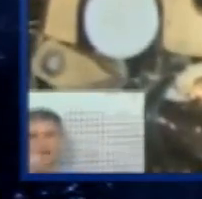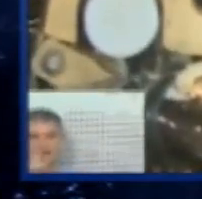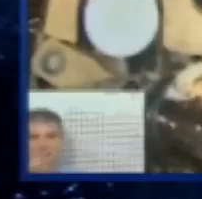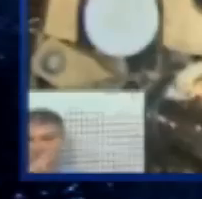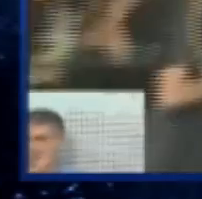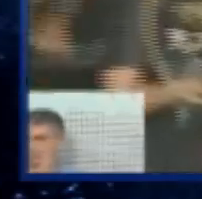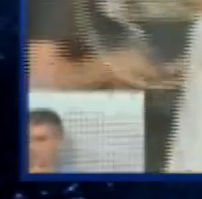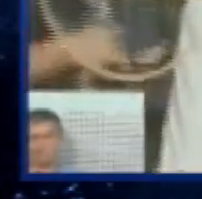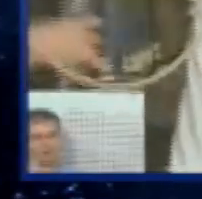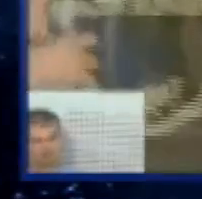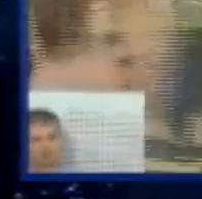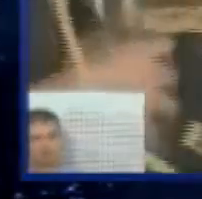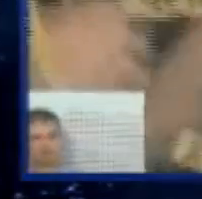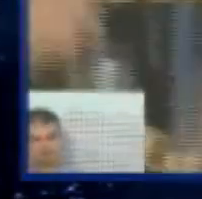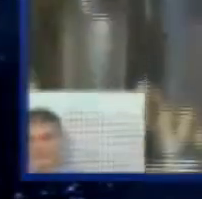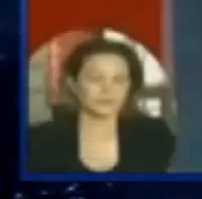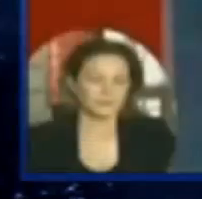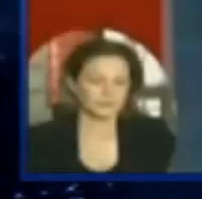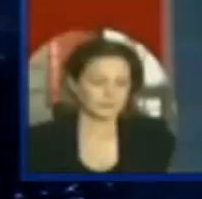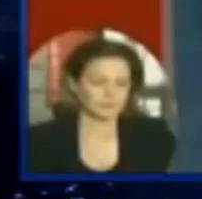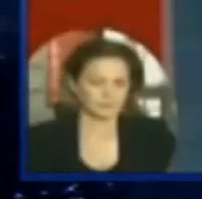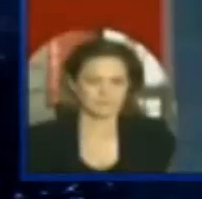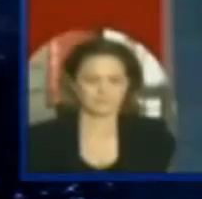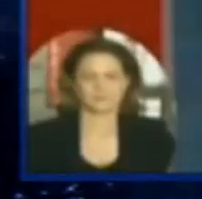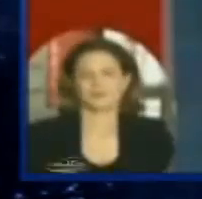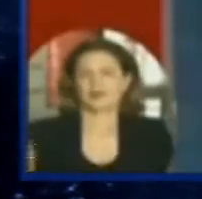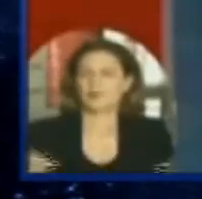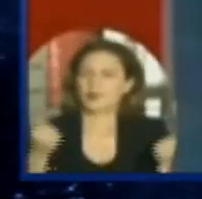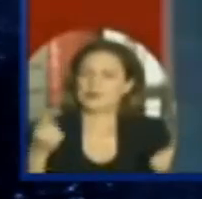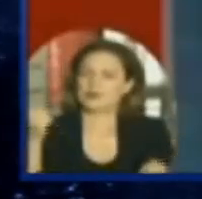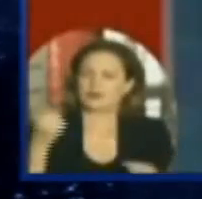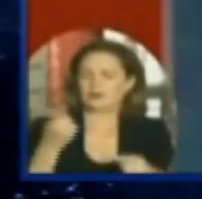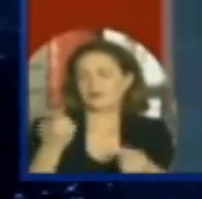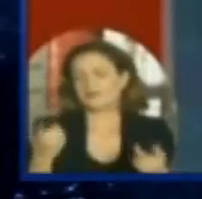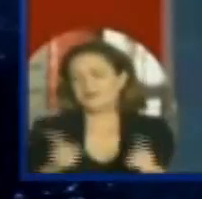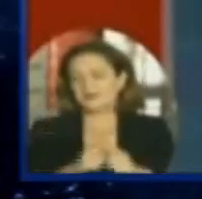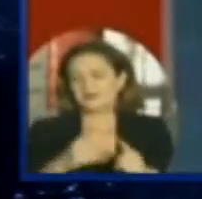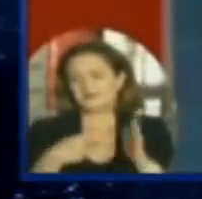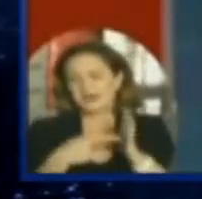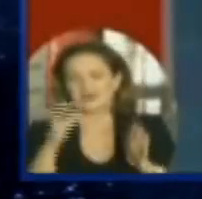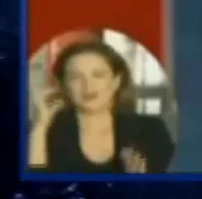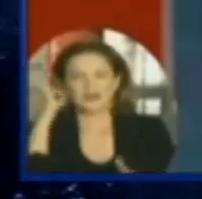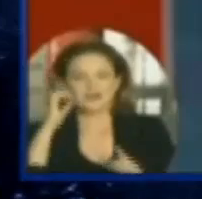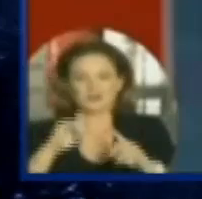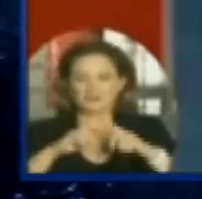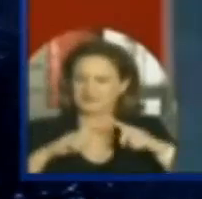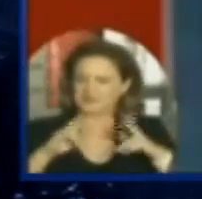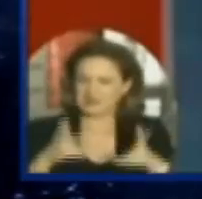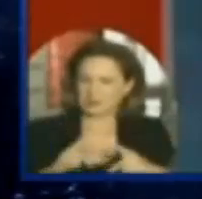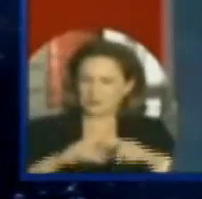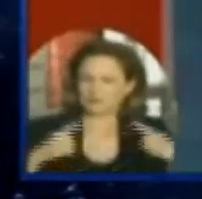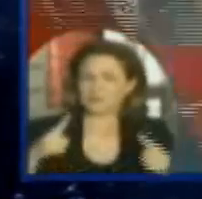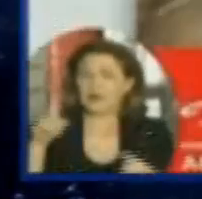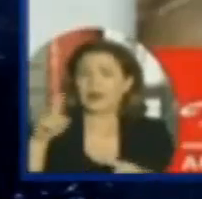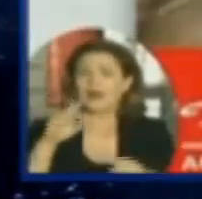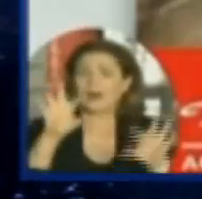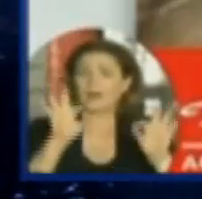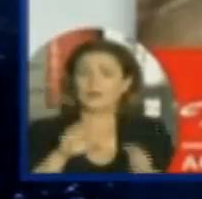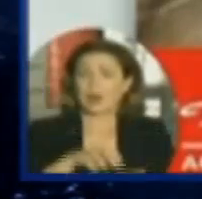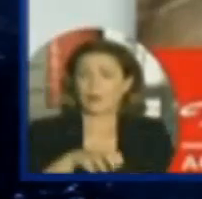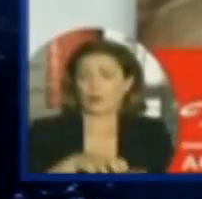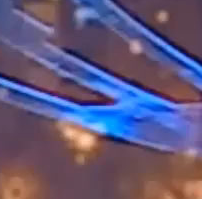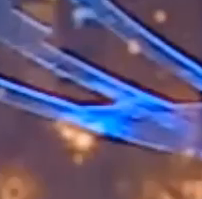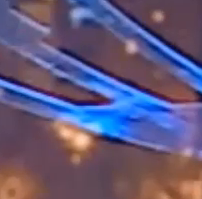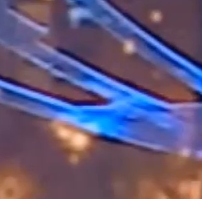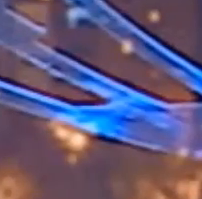התגובות. נהפוך הוא, הם כיוונו עליהן. הפרסומת השוביניסטית הזאת לרשת המבורגר, היא מציפה שוב את השאלה אם יש דבר כזה